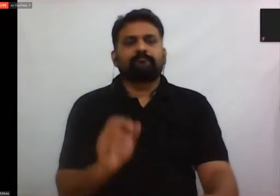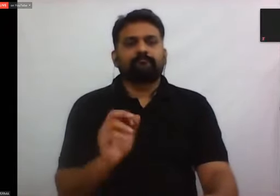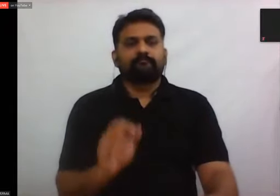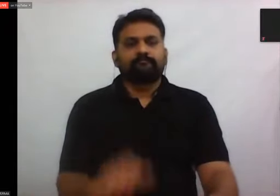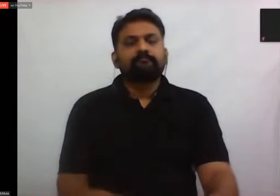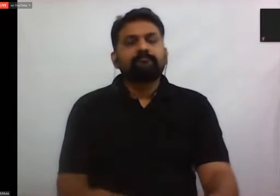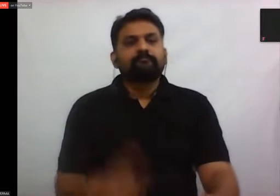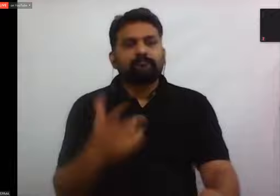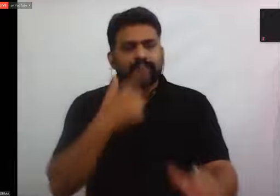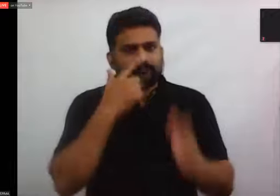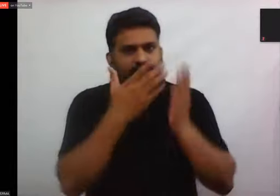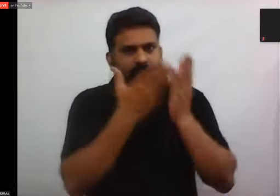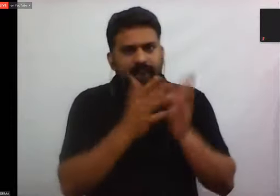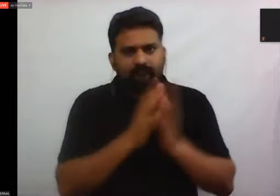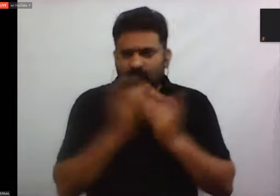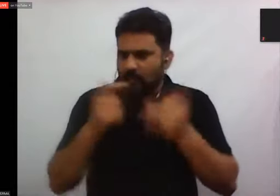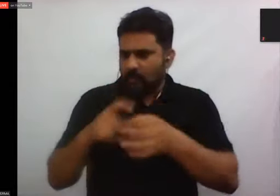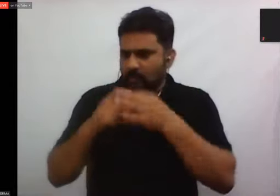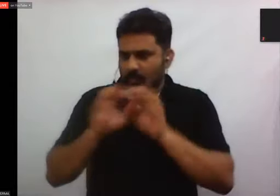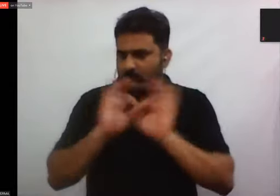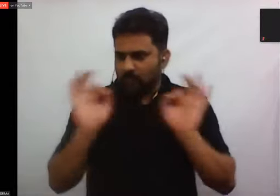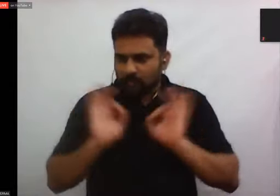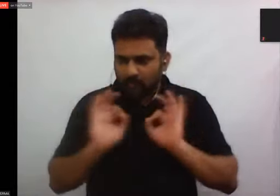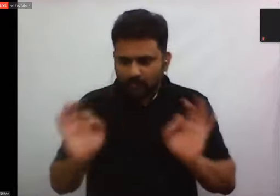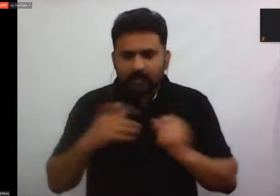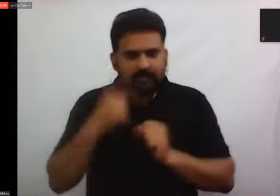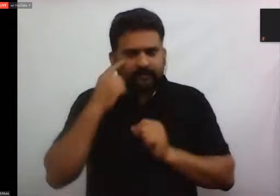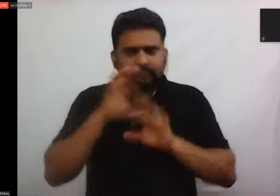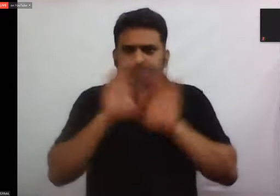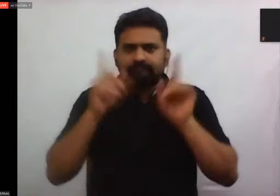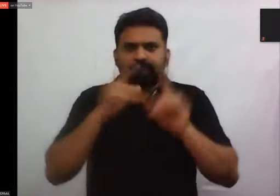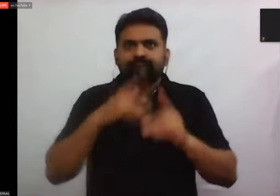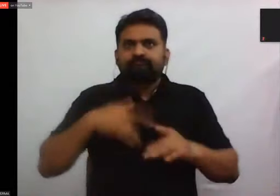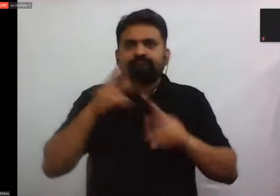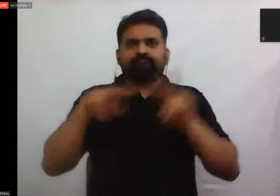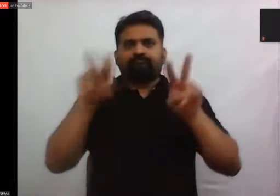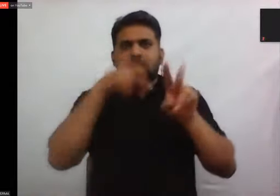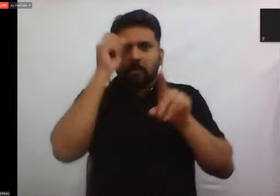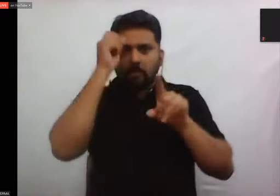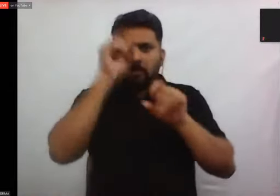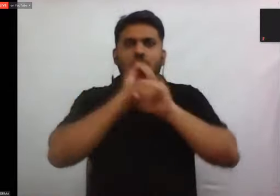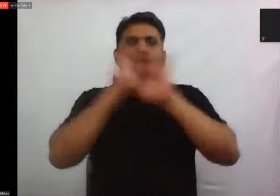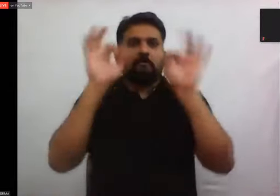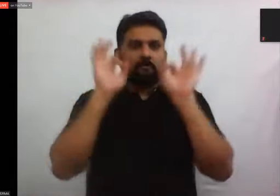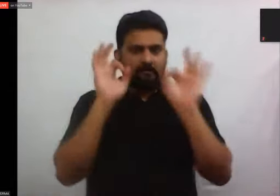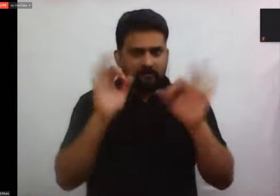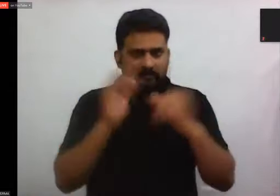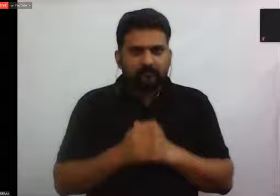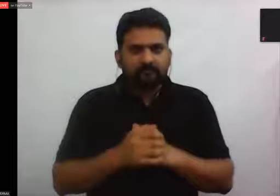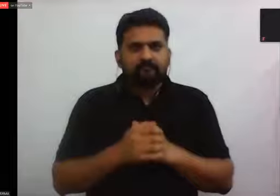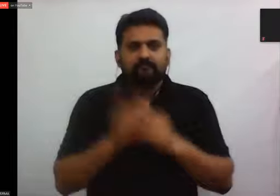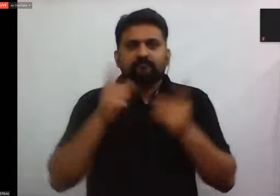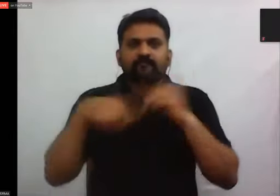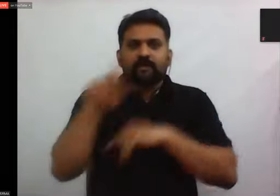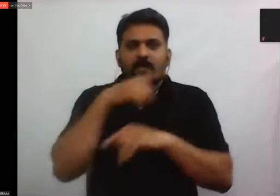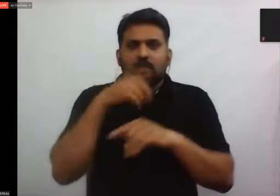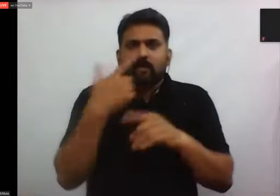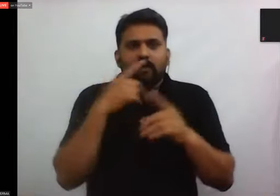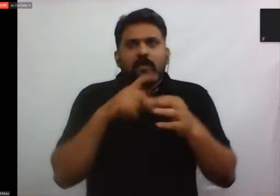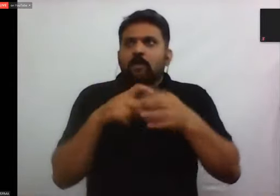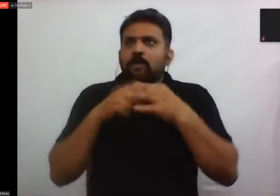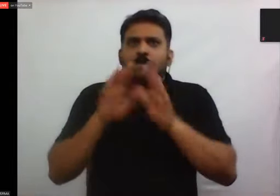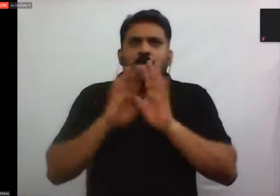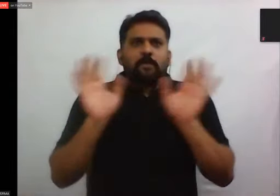मैम, देर आर नो मोर क्वेश्चंस। आई थिंक सबको बहुत अच्छे से समझ में आया होगा और तभी ज्यादा सवाल नहीं